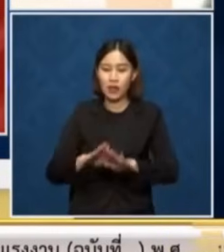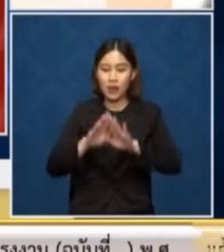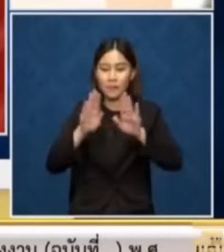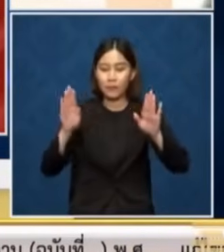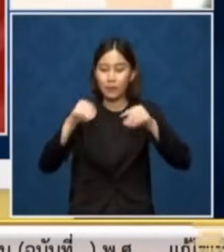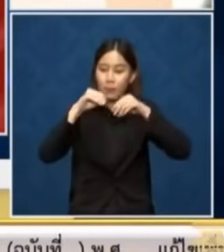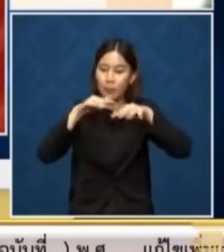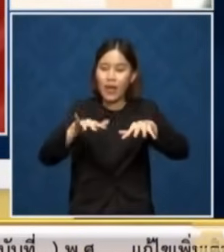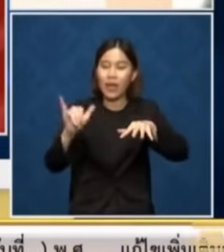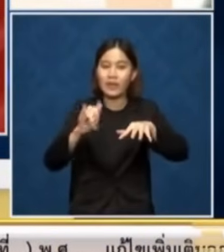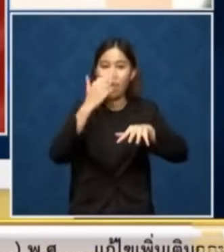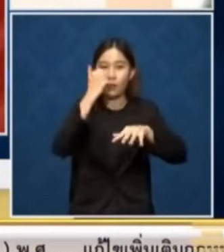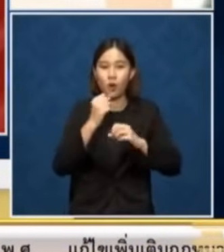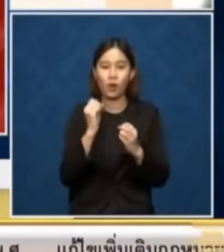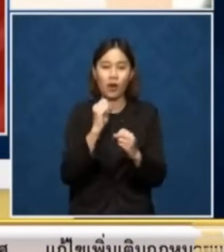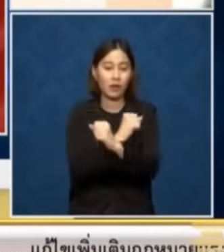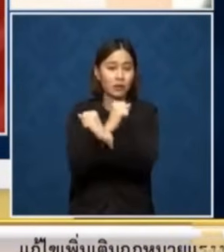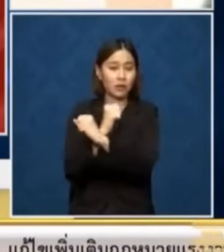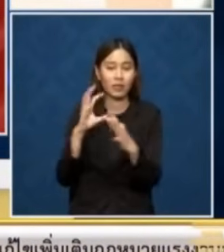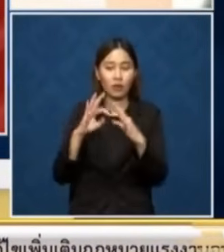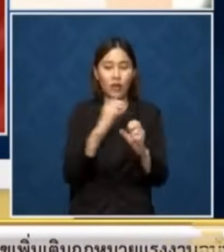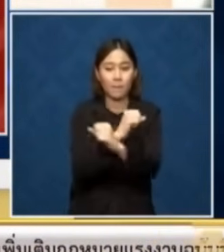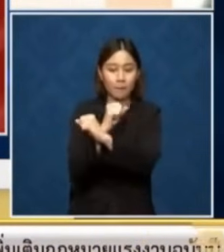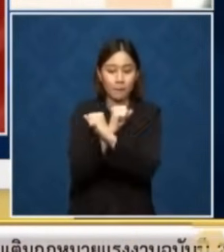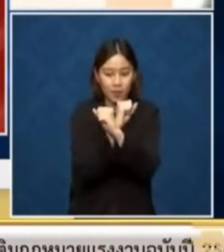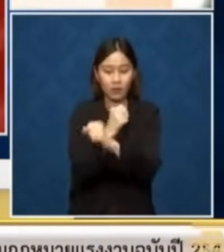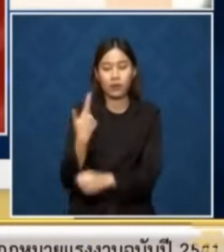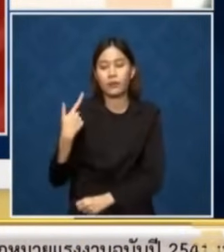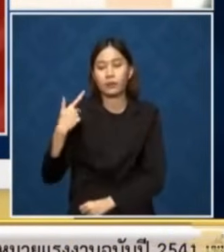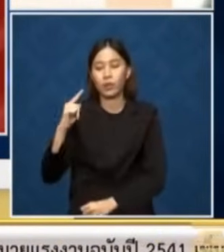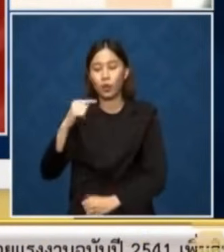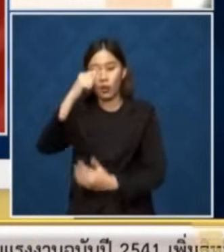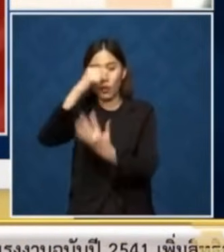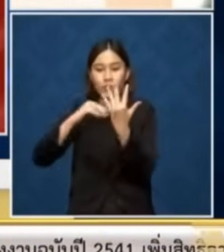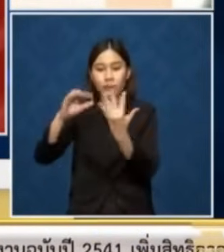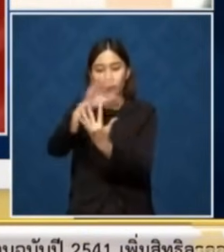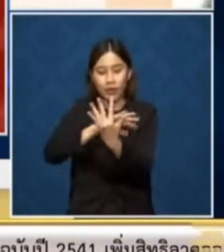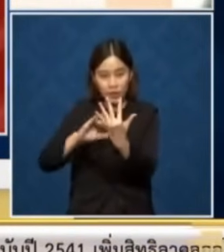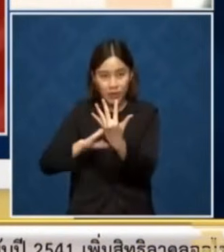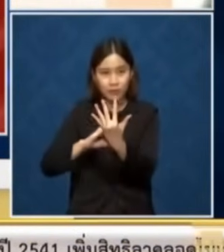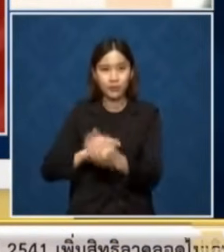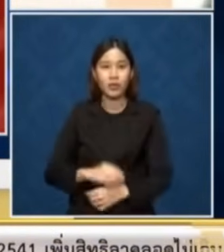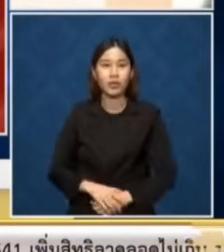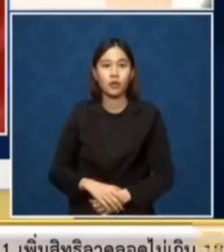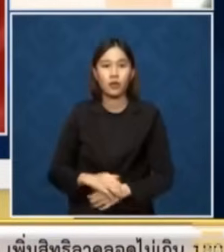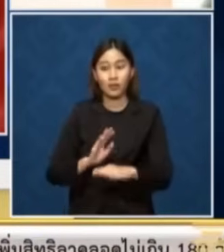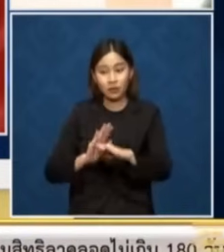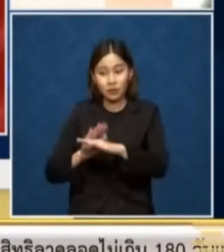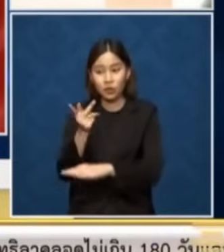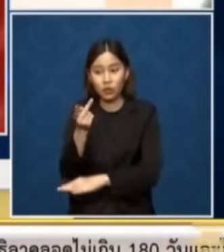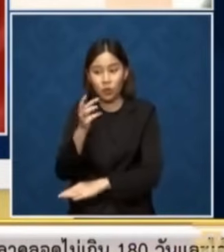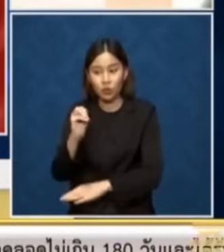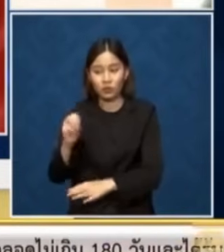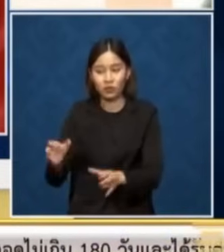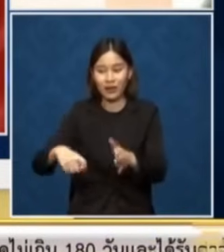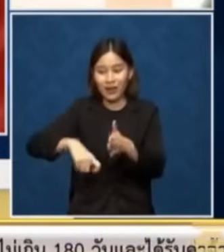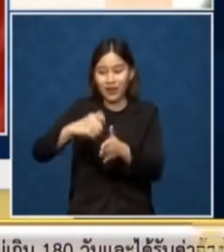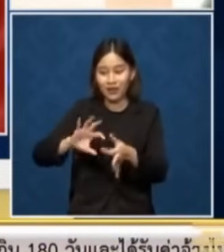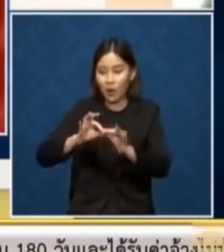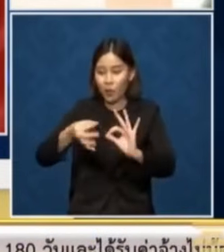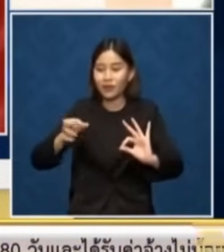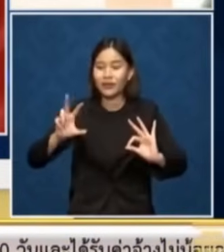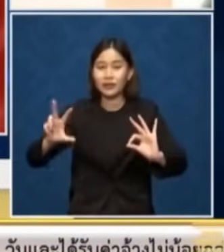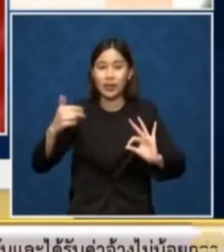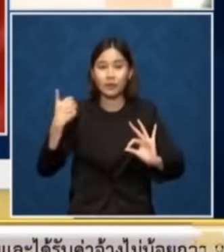ยเพราะเกี่ยวกับความปลอดภัยหรือประโยชน์สำคัญของประเทศเพราะฉะนั้นผมรบกวนทางคณะรัฐมนตรีด้วยนะครับถ้าจะใช้เงื่อนไขในวรรคที่3